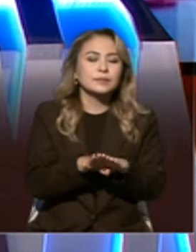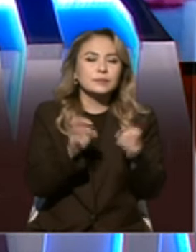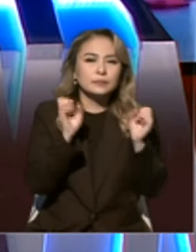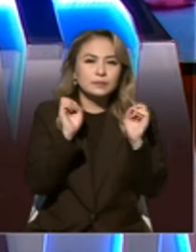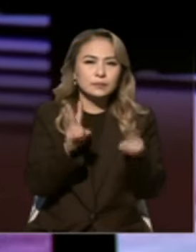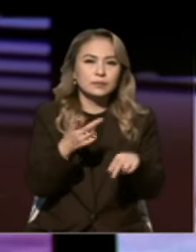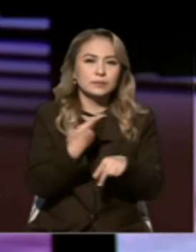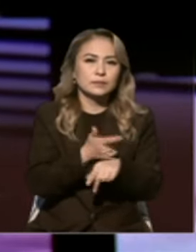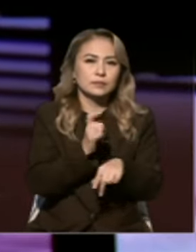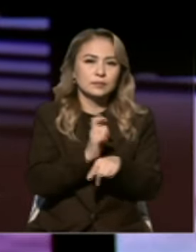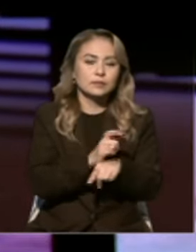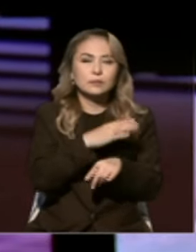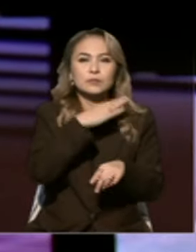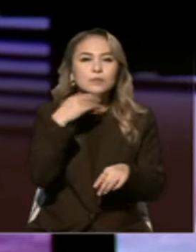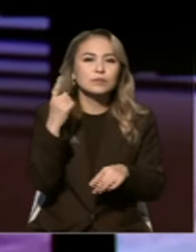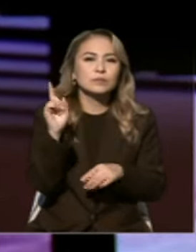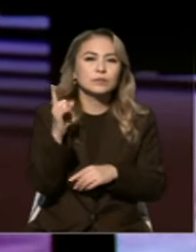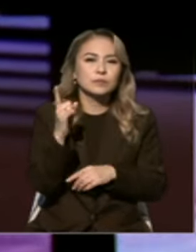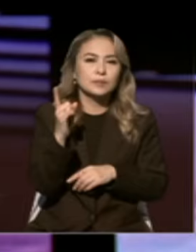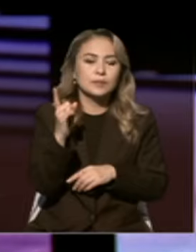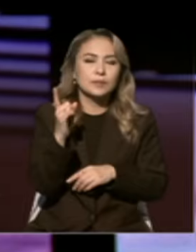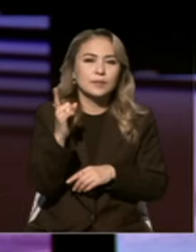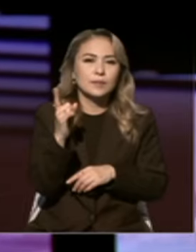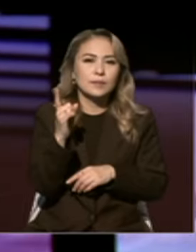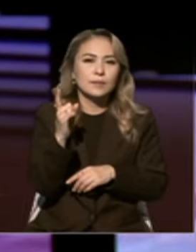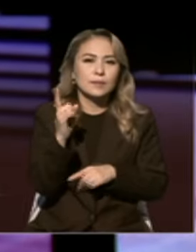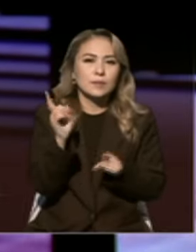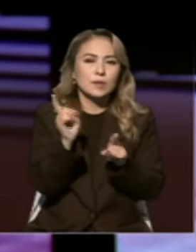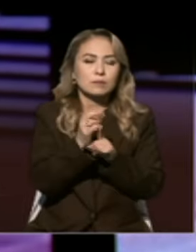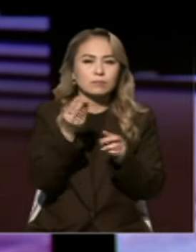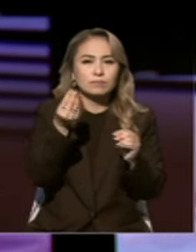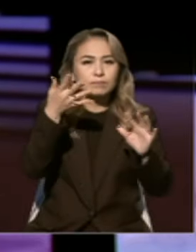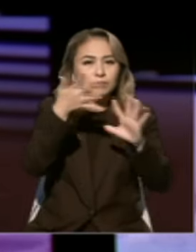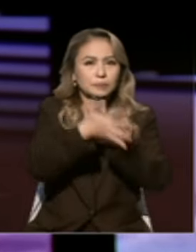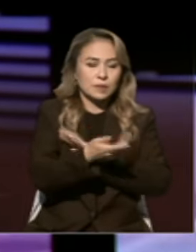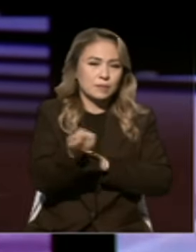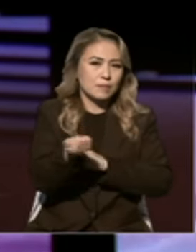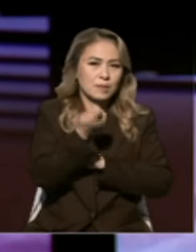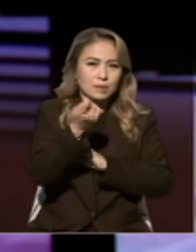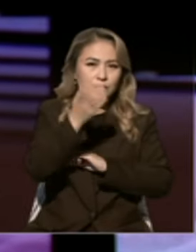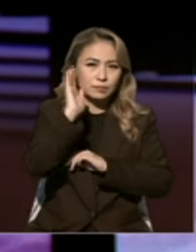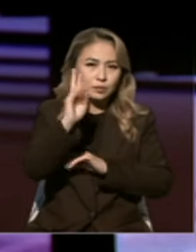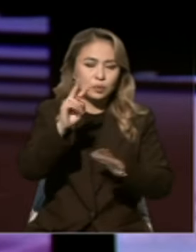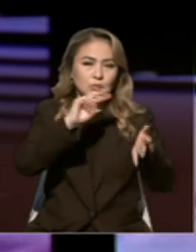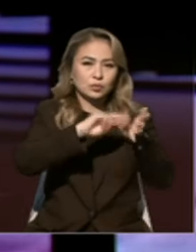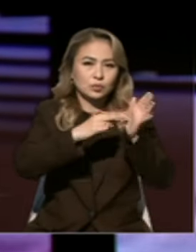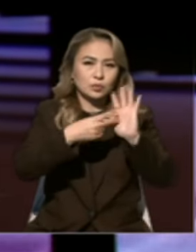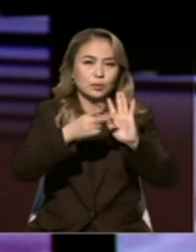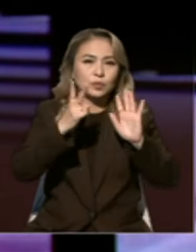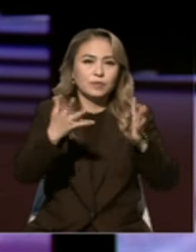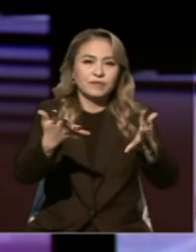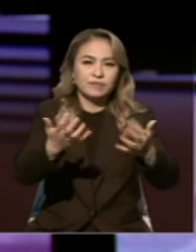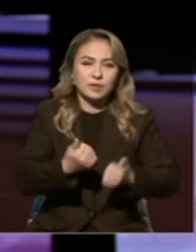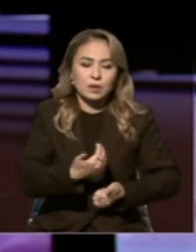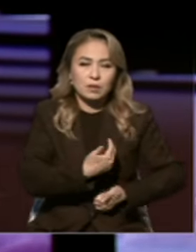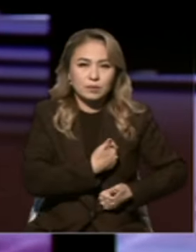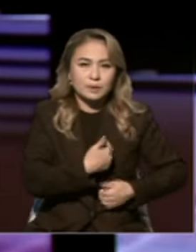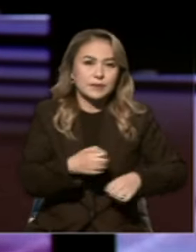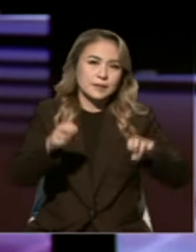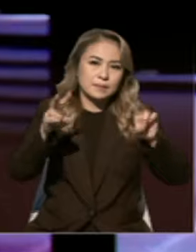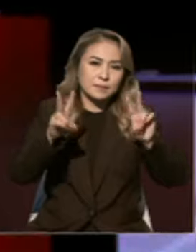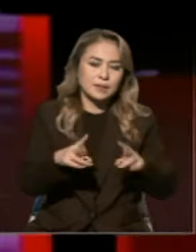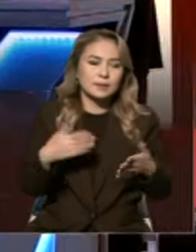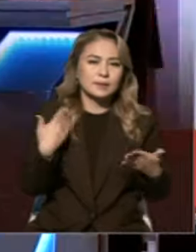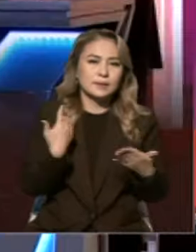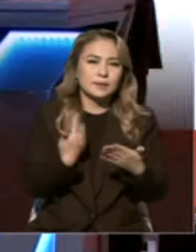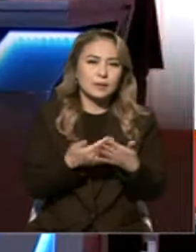қауіпті елдерге бұрмасқа? Онда аз шығын кетеді. Мен осындай жобаларды алам деген мамандардың басын, ол